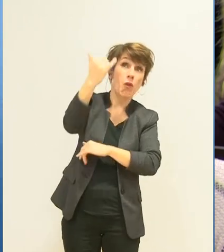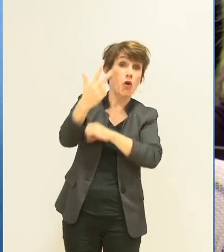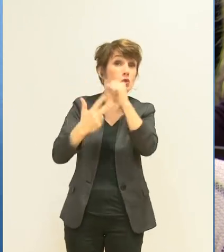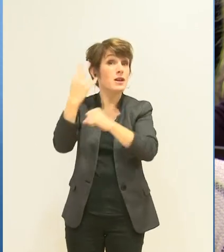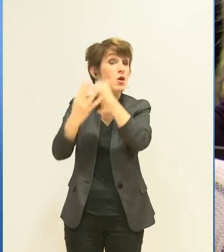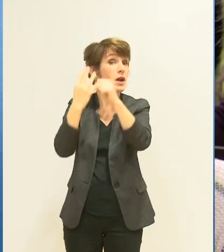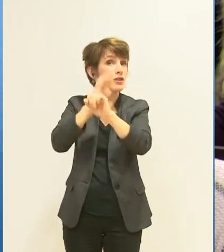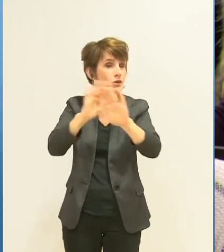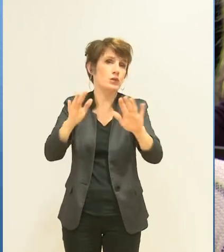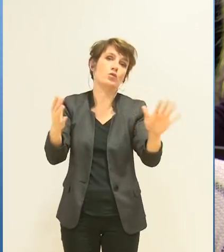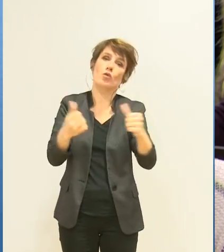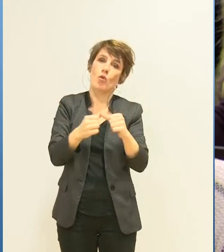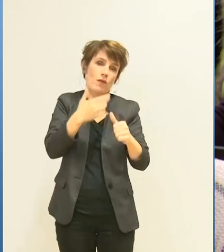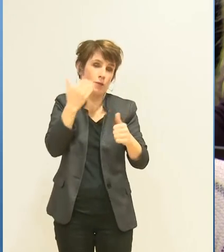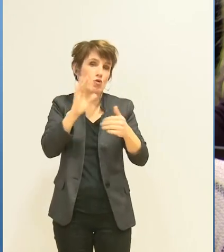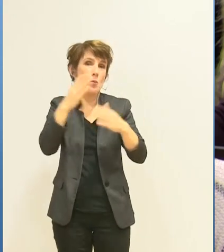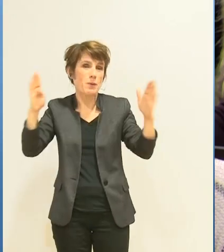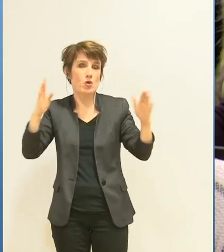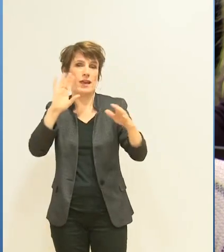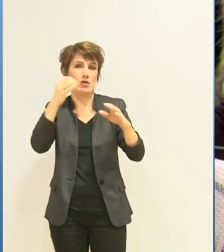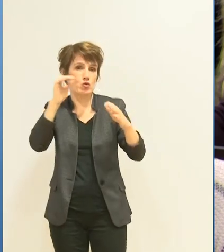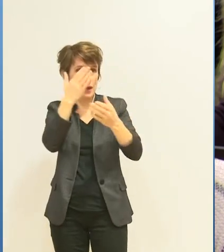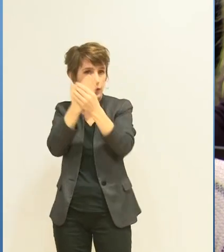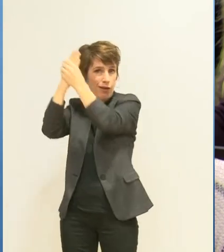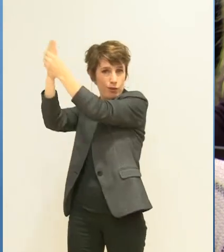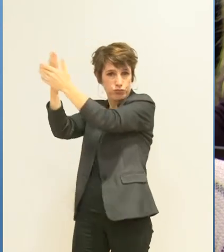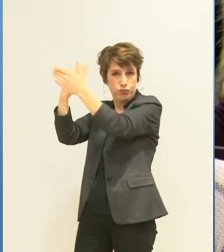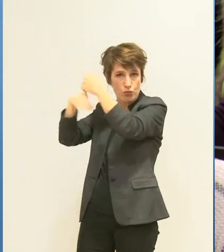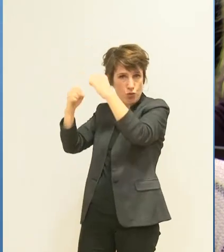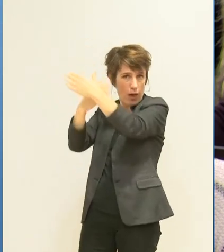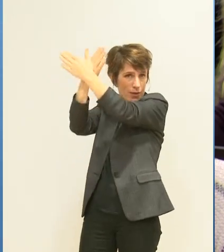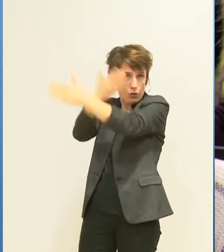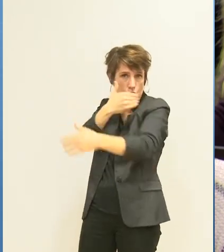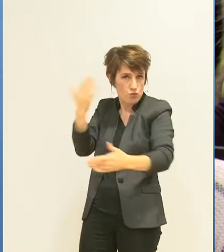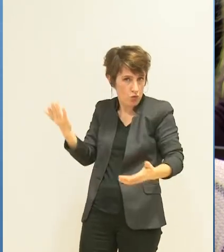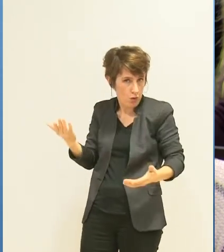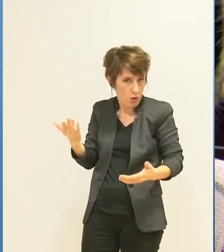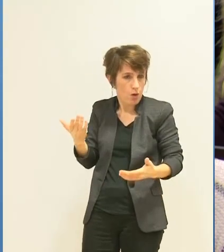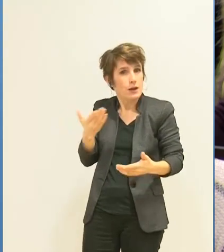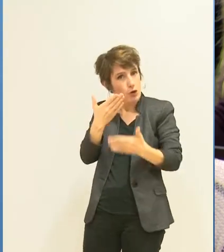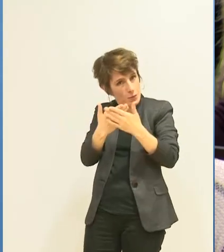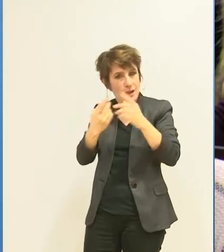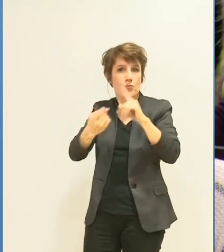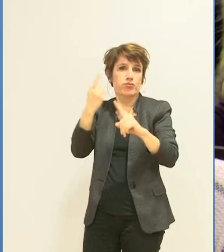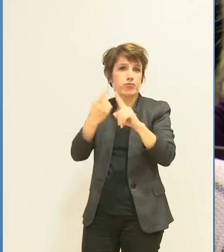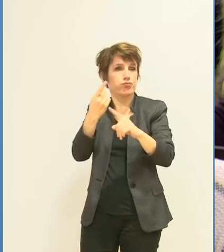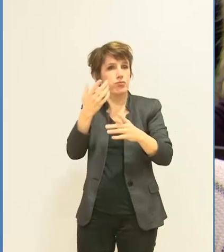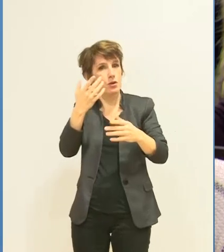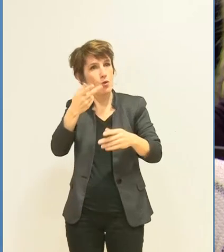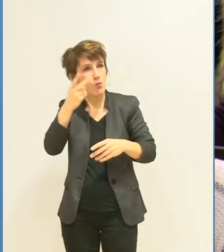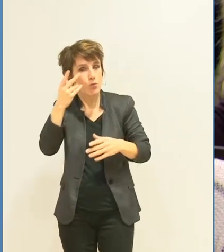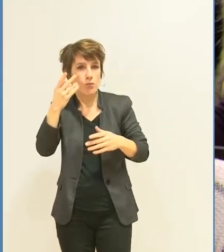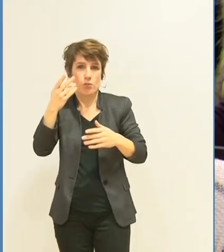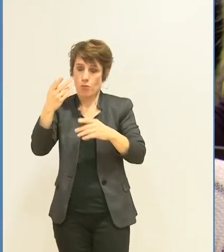la nuit motech à la métro qui s'est fait au détriment d'autres projets ainsi la majorité a abandonné le projet de la gratuité des inscriptions 8 heck voici ce que disait